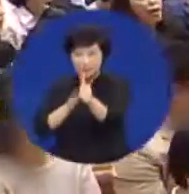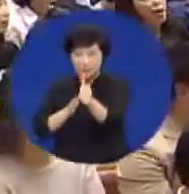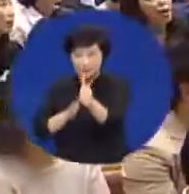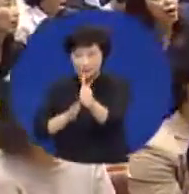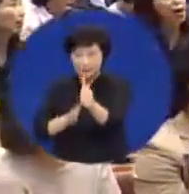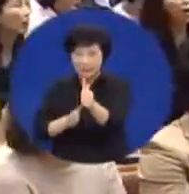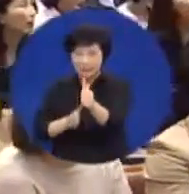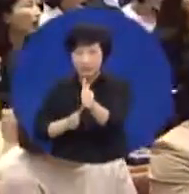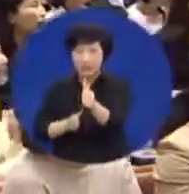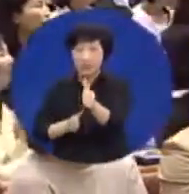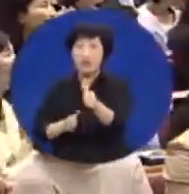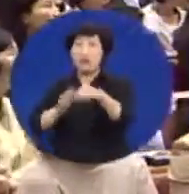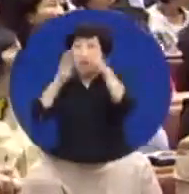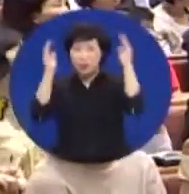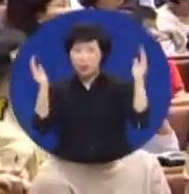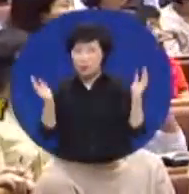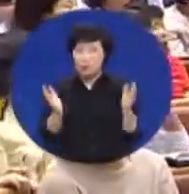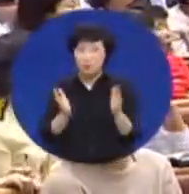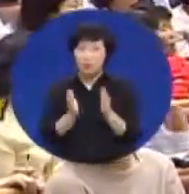아끼세.